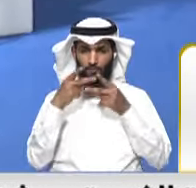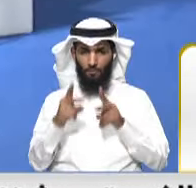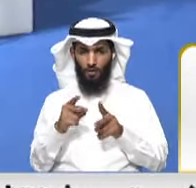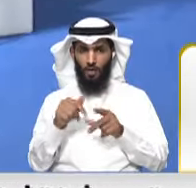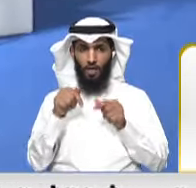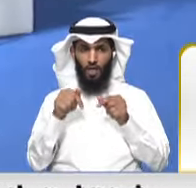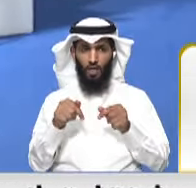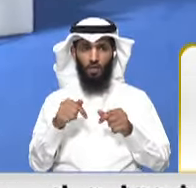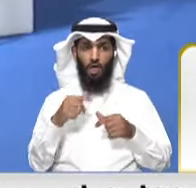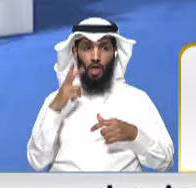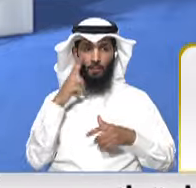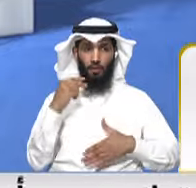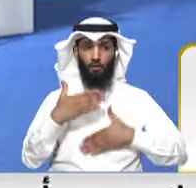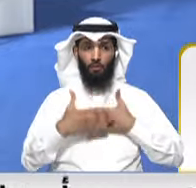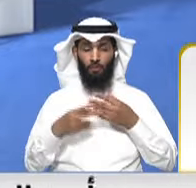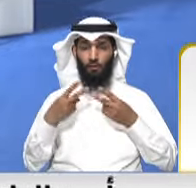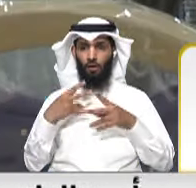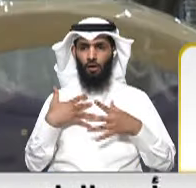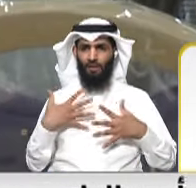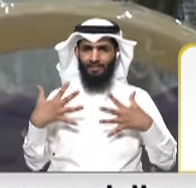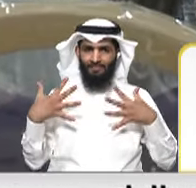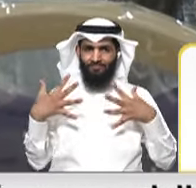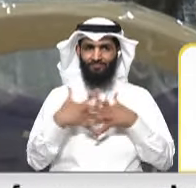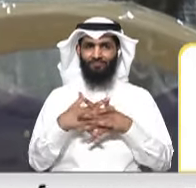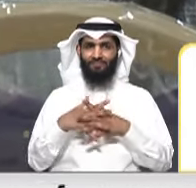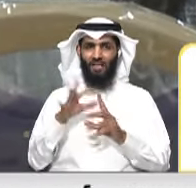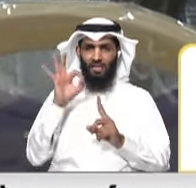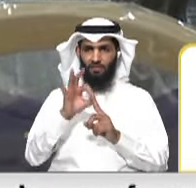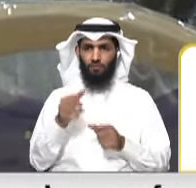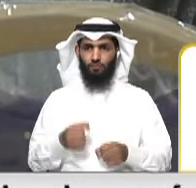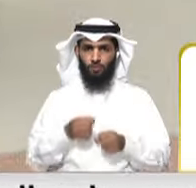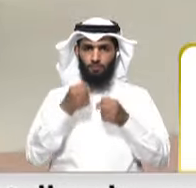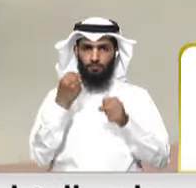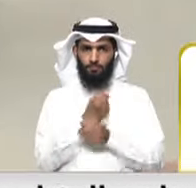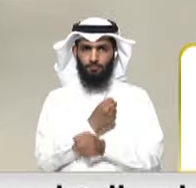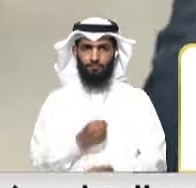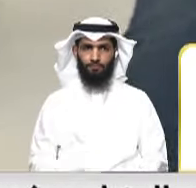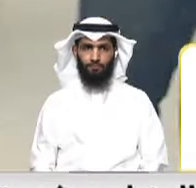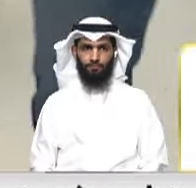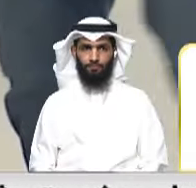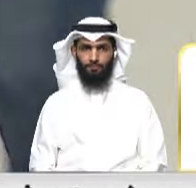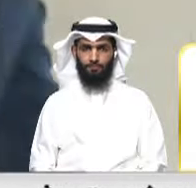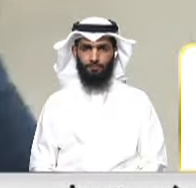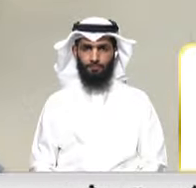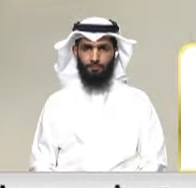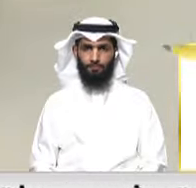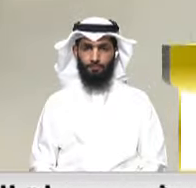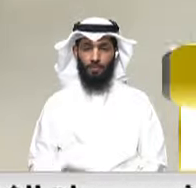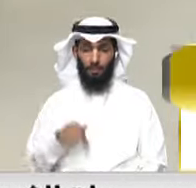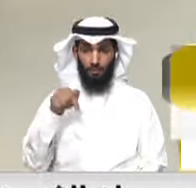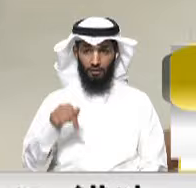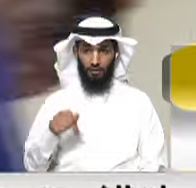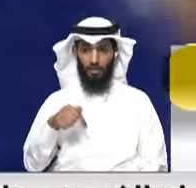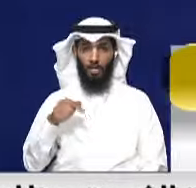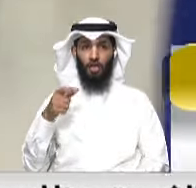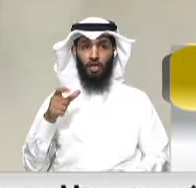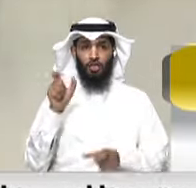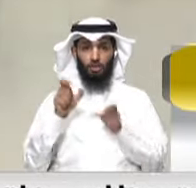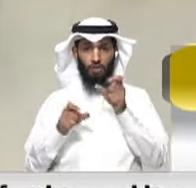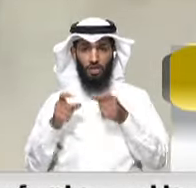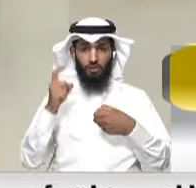حملة مبادرة شركاء لتوظيفهم. حيث أن عدد المنتسبين بلغ 100